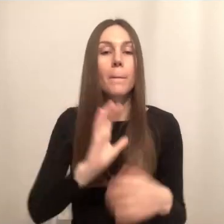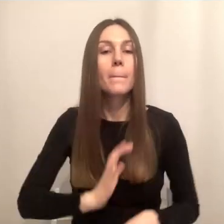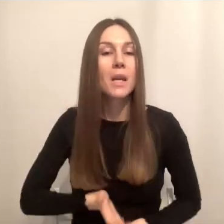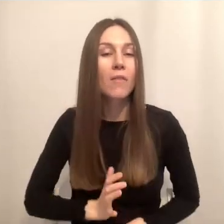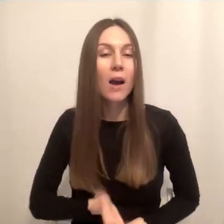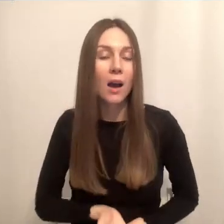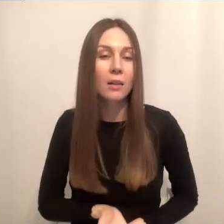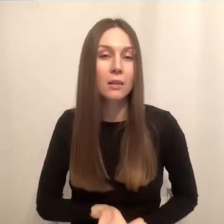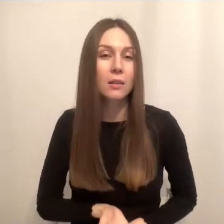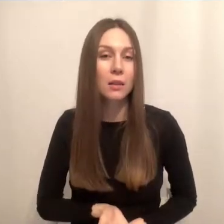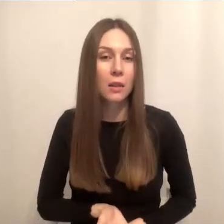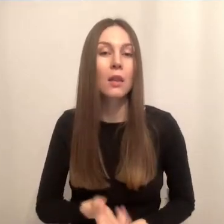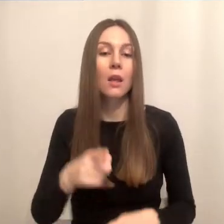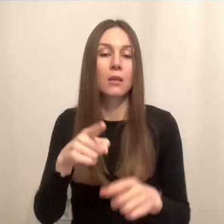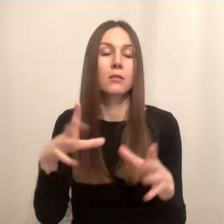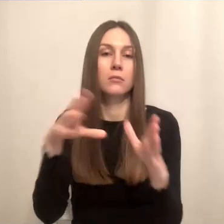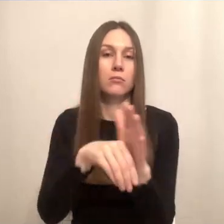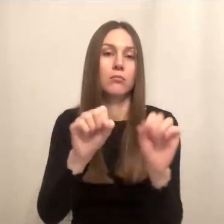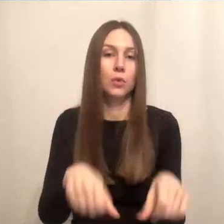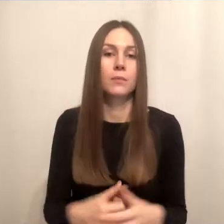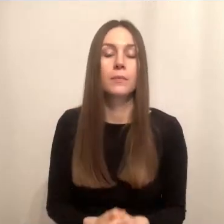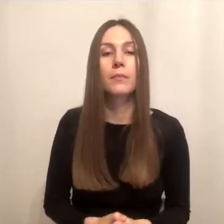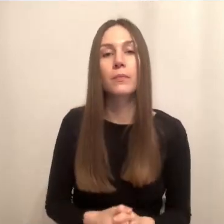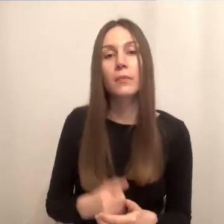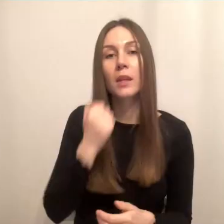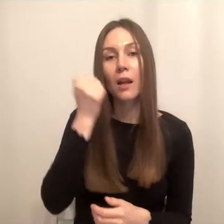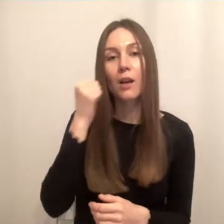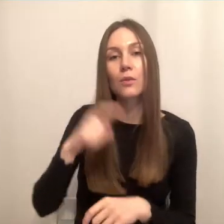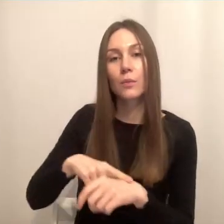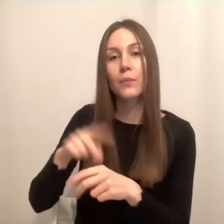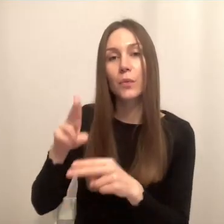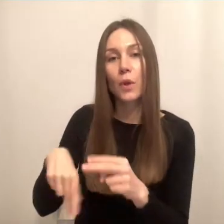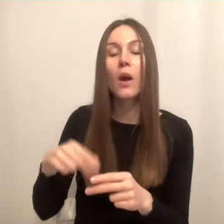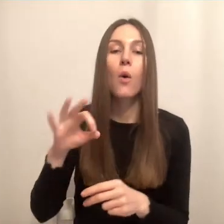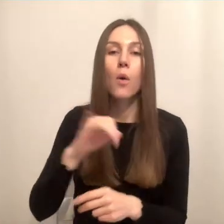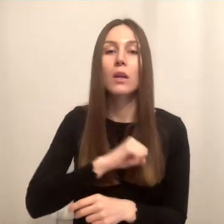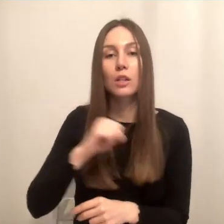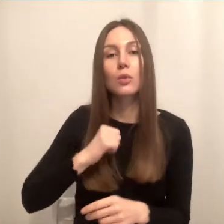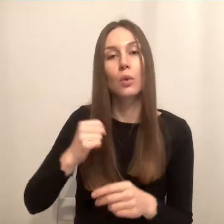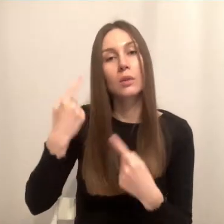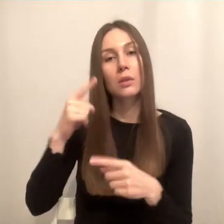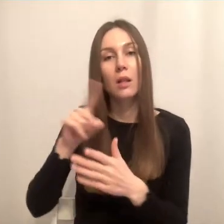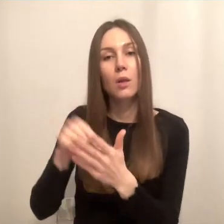apie ką galima būtų nuodugniau pakalbėti. Ačiū. Medicina ir gydytojus, aš manau, galima bus atskirai. Prašau.